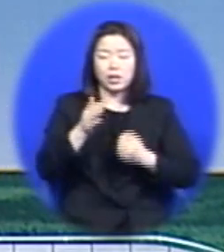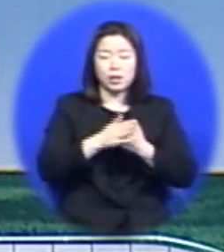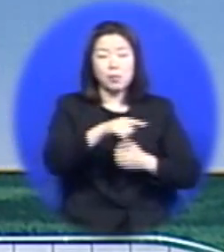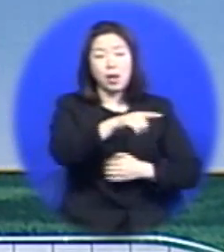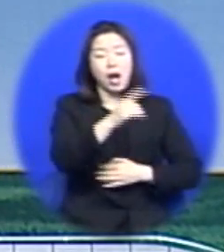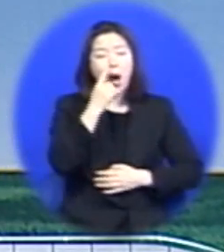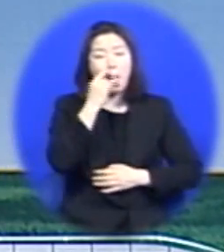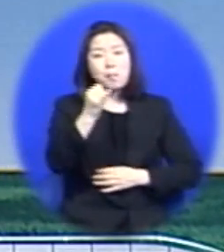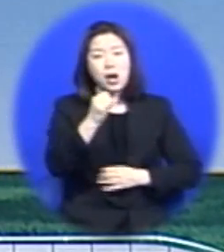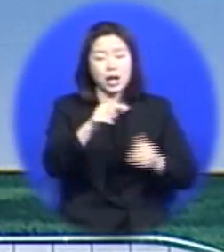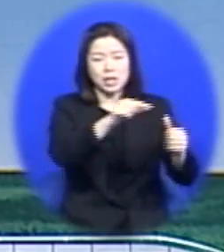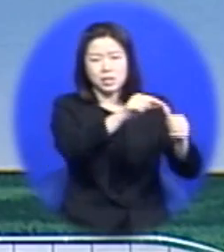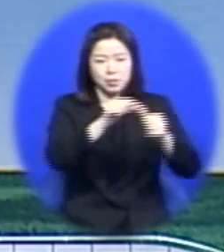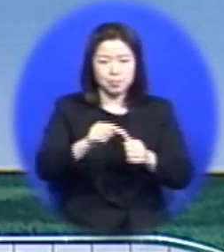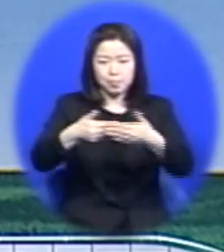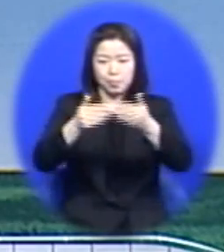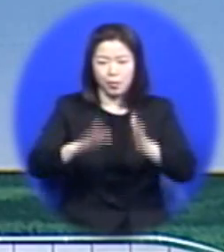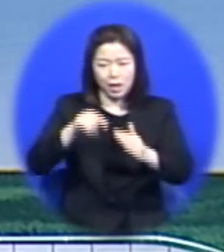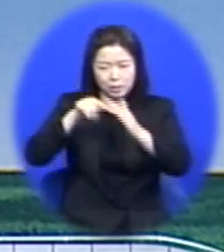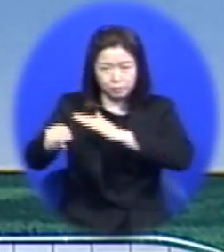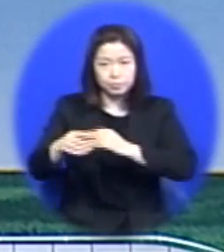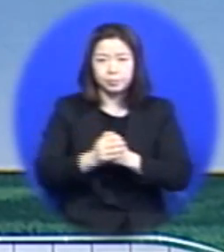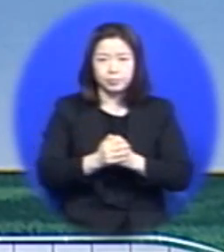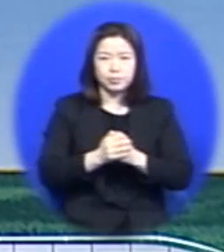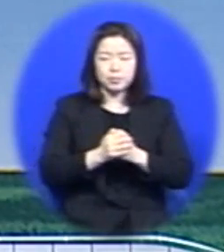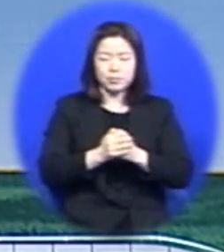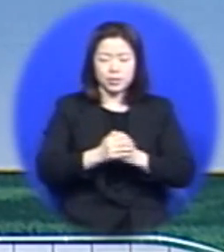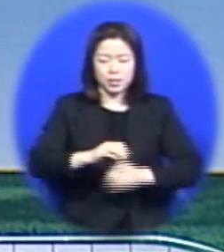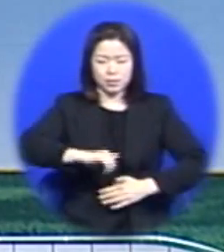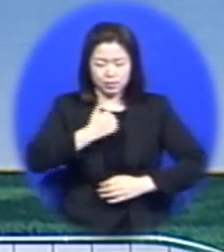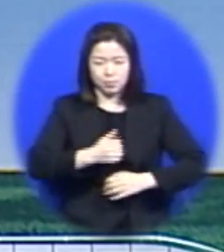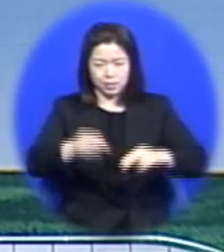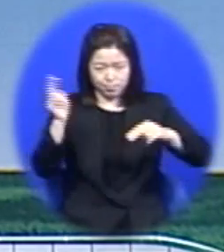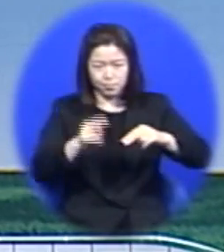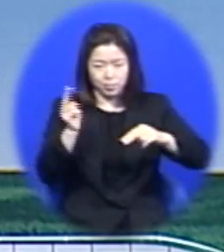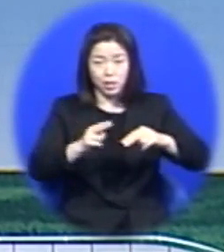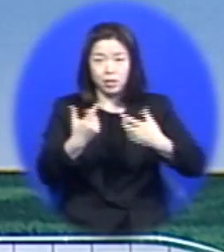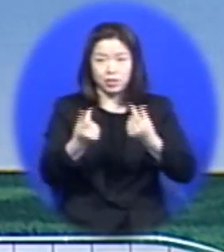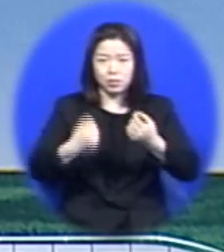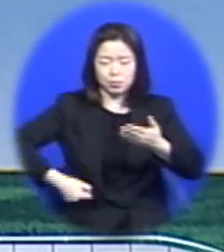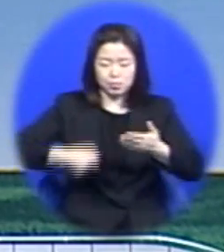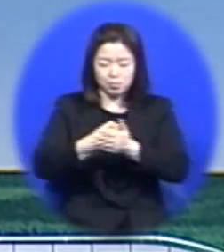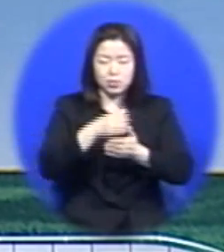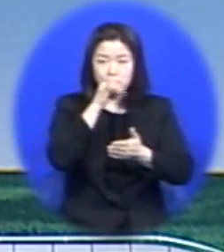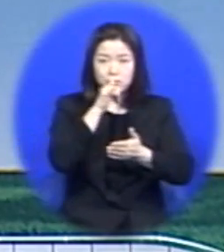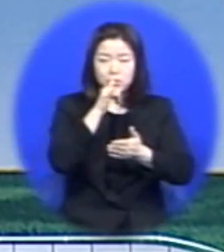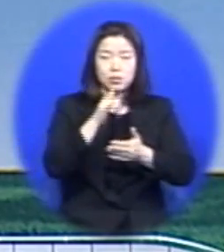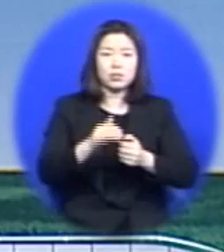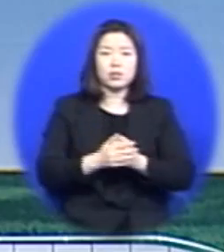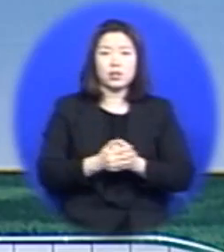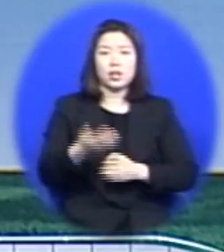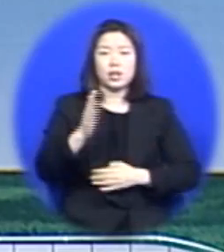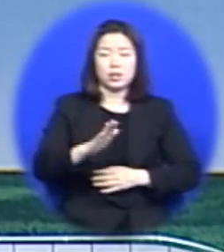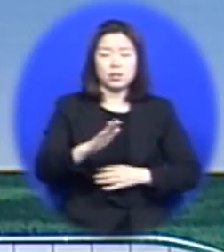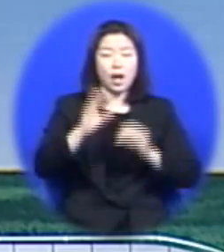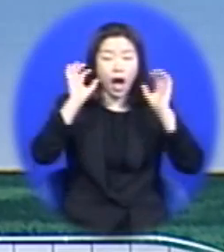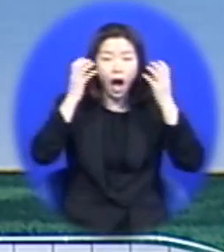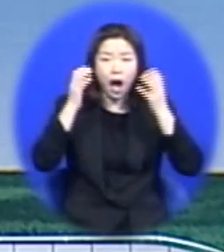데리고 방에 들어갔습니다. 아주 혼을 내려고 작정을 한 것 같았습니다. 근데